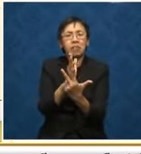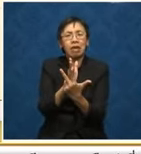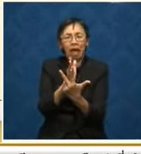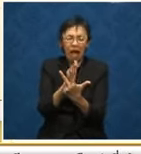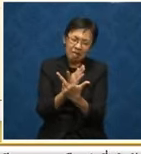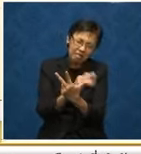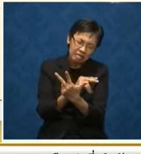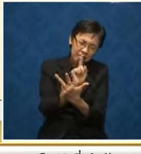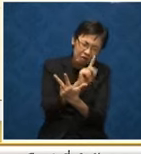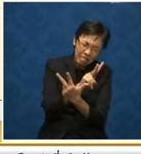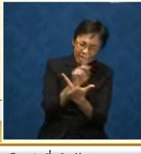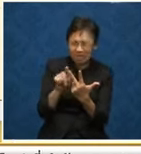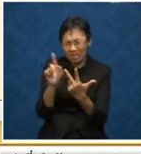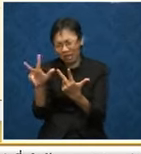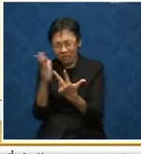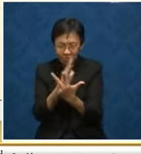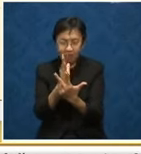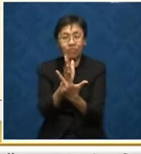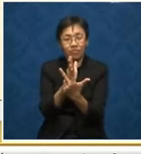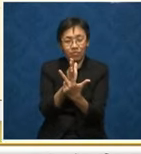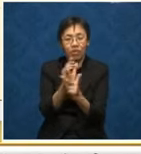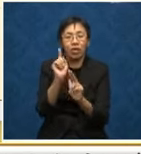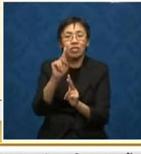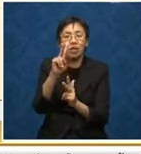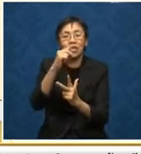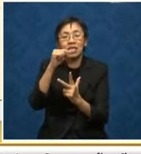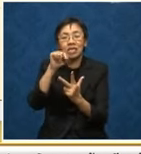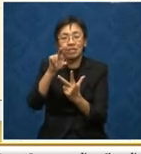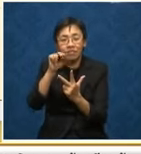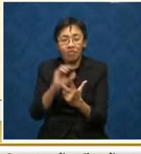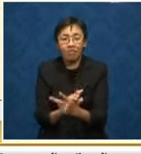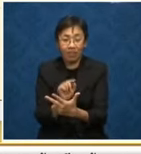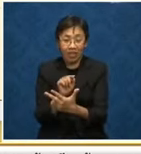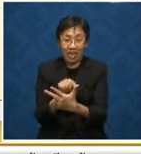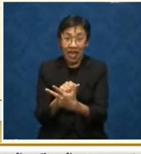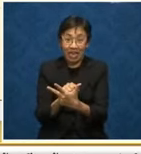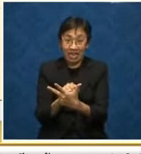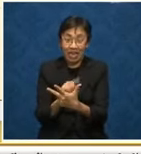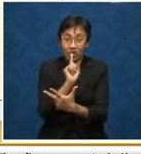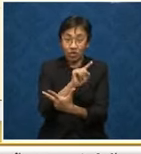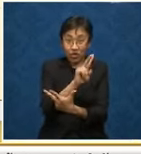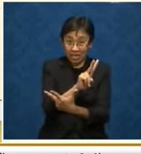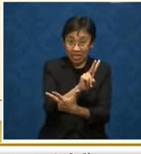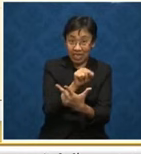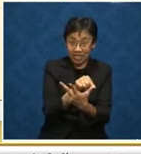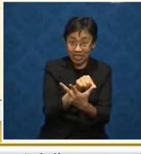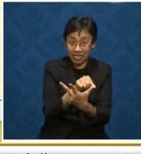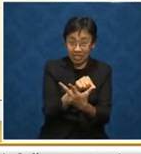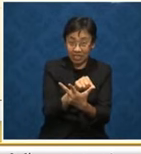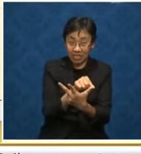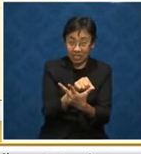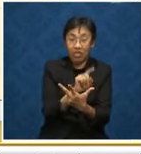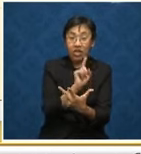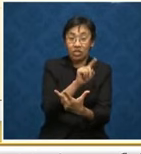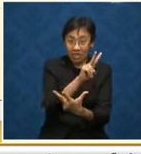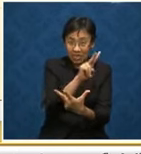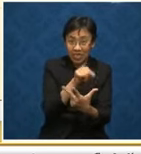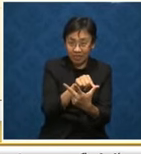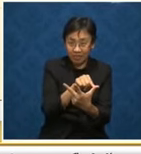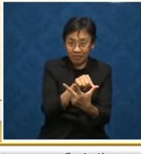างๆเนี่ยคือมี2นาทีของคุณนิคมท่านสุดท้ายนะคนนี้ก็นั่นอยู่